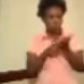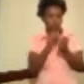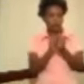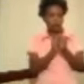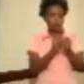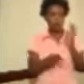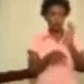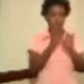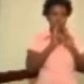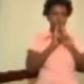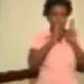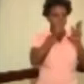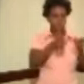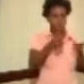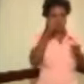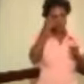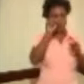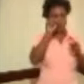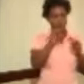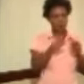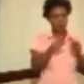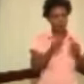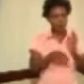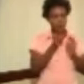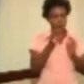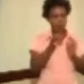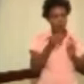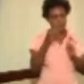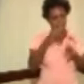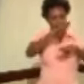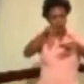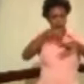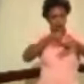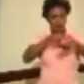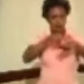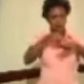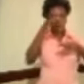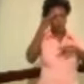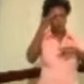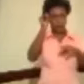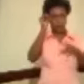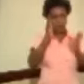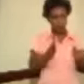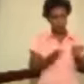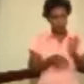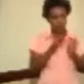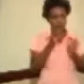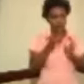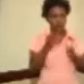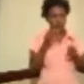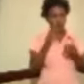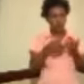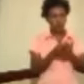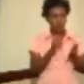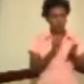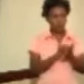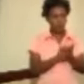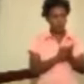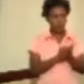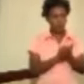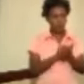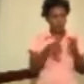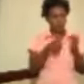solution de telle sorte que la participation haïtienne puisse jouer son rôle, un rôle qui doit être entier, parce que avant tout, les